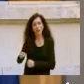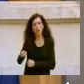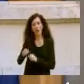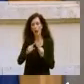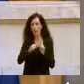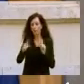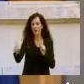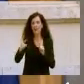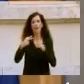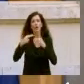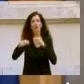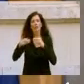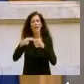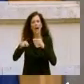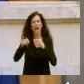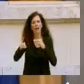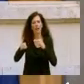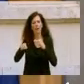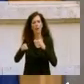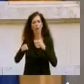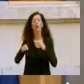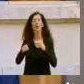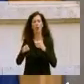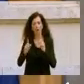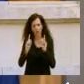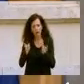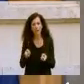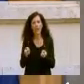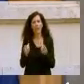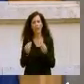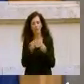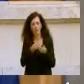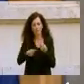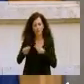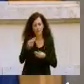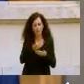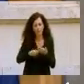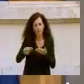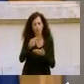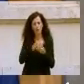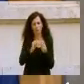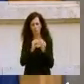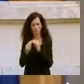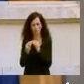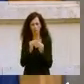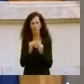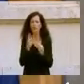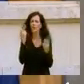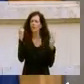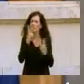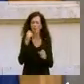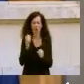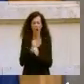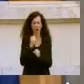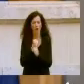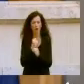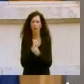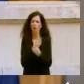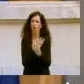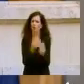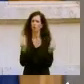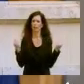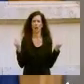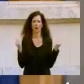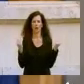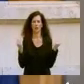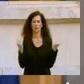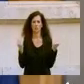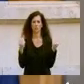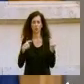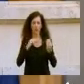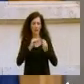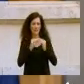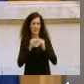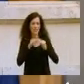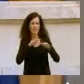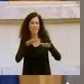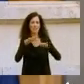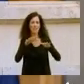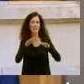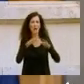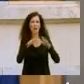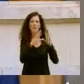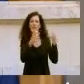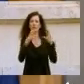lungo la costa ionica e così via abbiamo tanto da fare abbiamo da interconnettere le note del nostro sistema delle infrastrutture